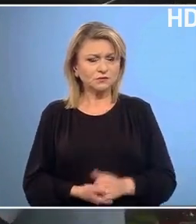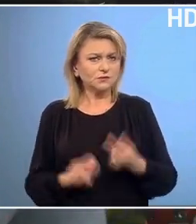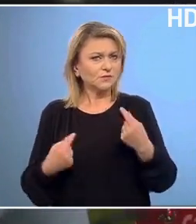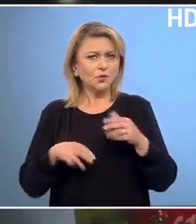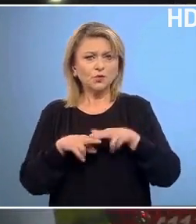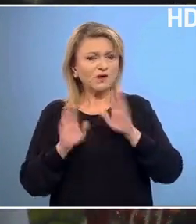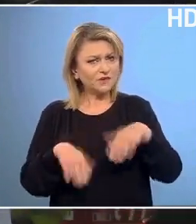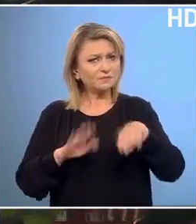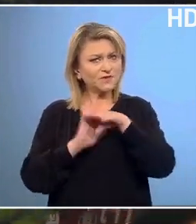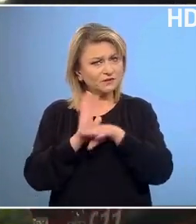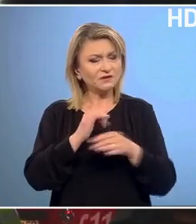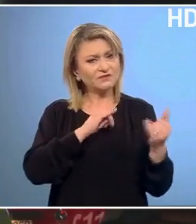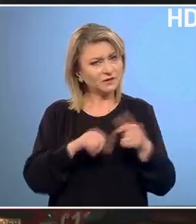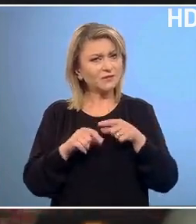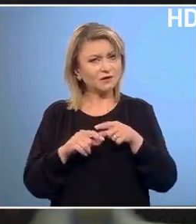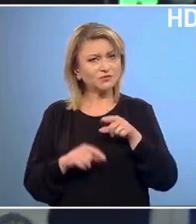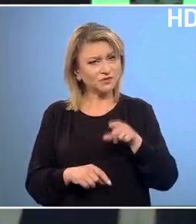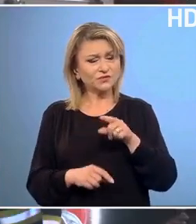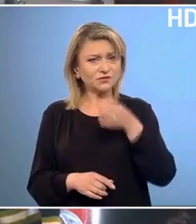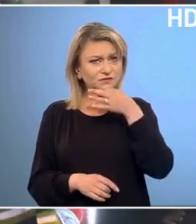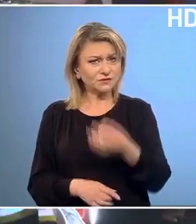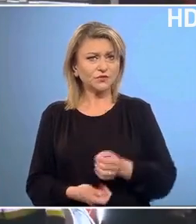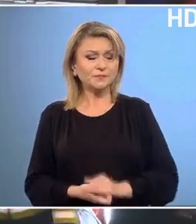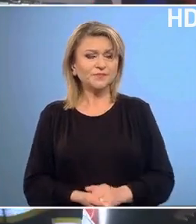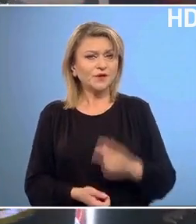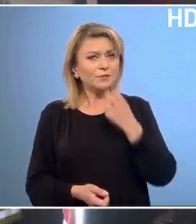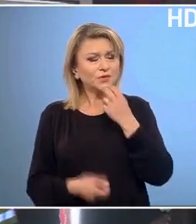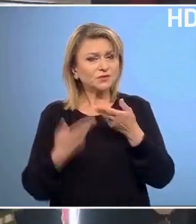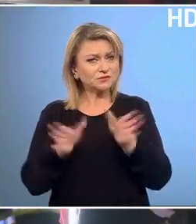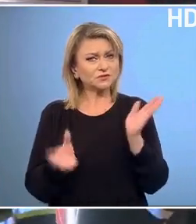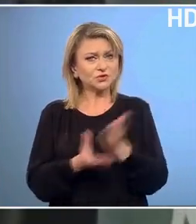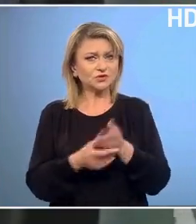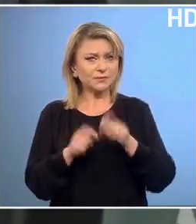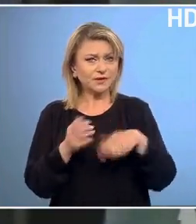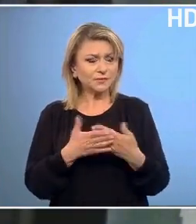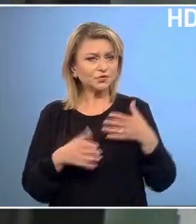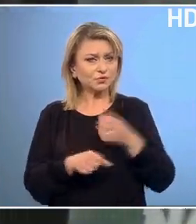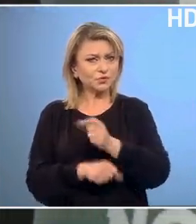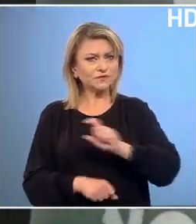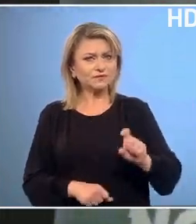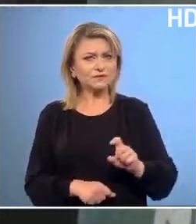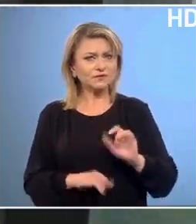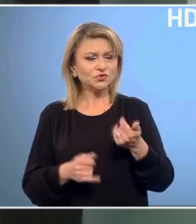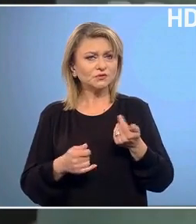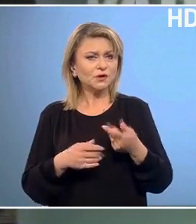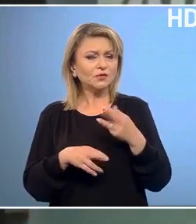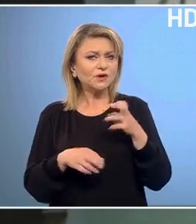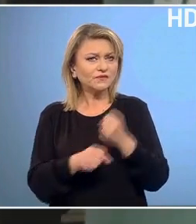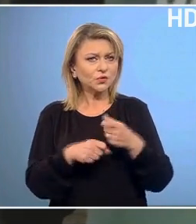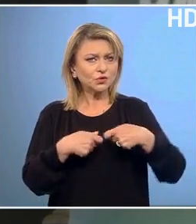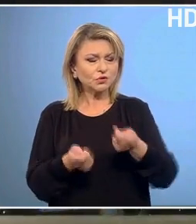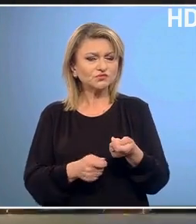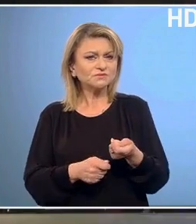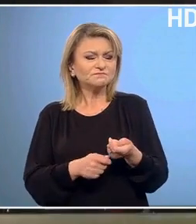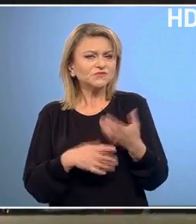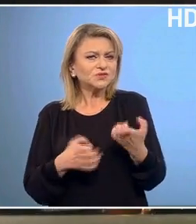detalii, venim la dumneavoastră și vă comunicăm, da? Polițiștii au deschis un dosar penal pentru ucidere din culpă și au refăcut întreg